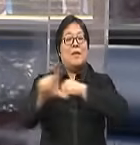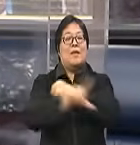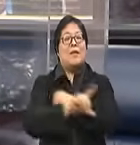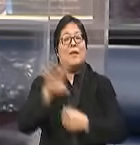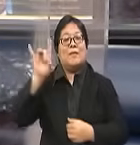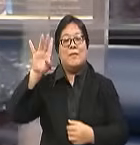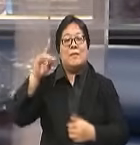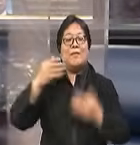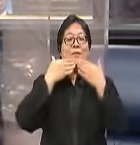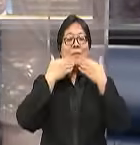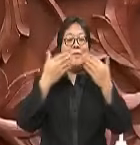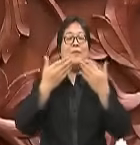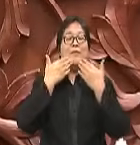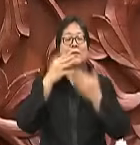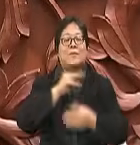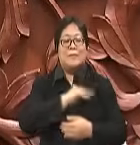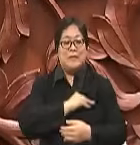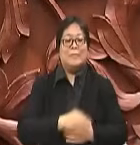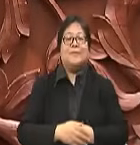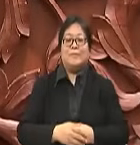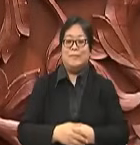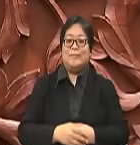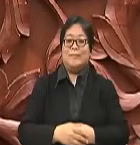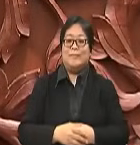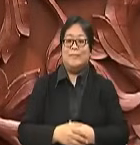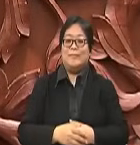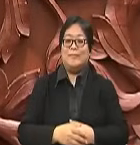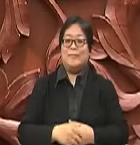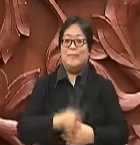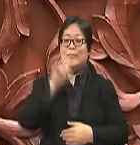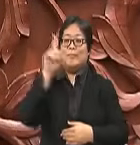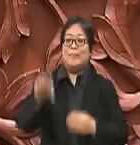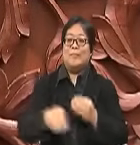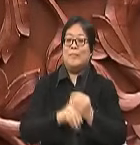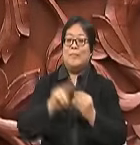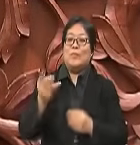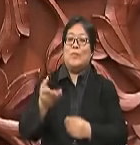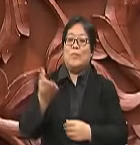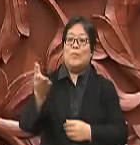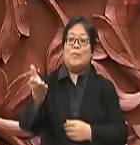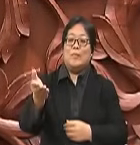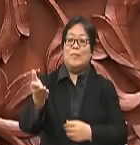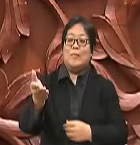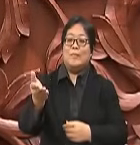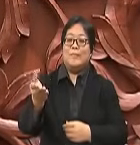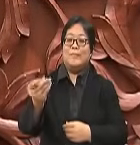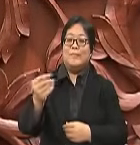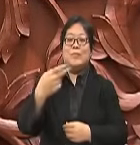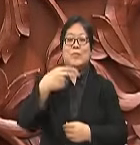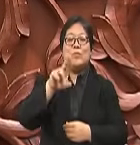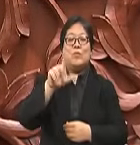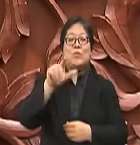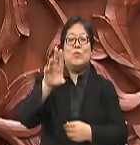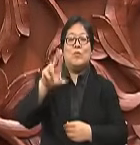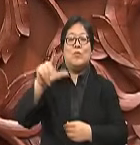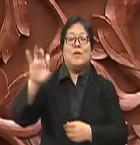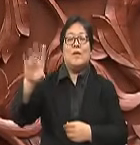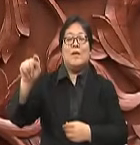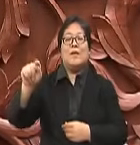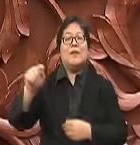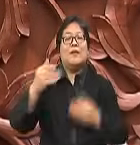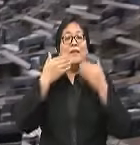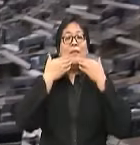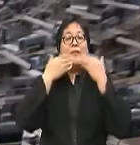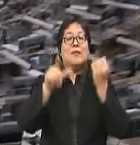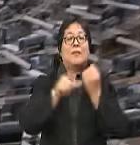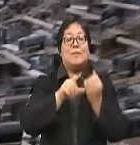mereka Insya Allah terima kasih hasil menteri soalan tambahan kedua istilah ini punya format hulu langat Makasih